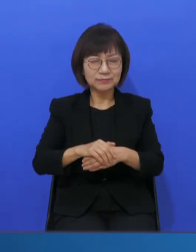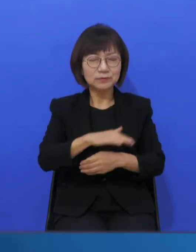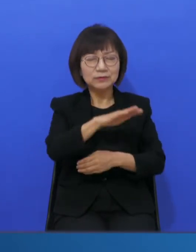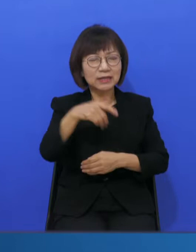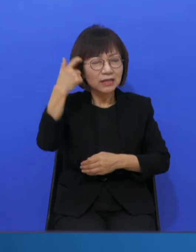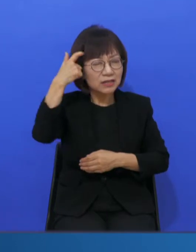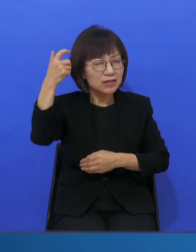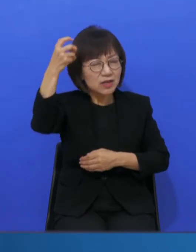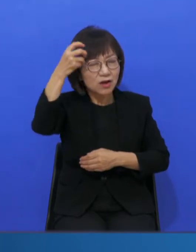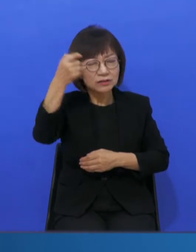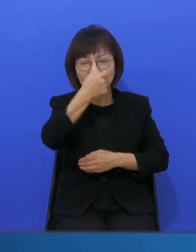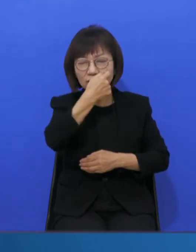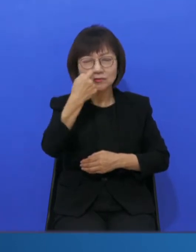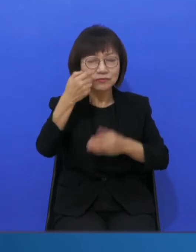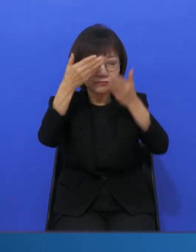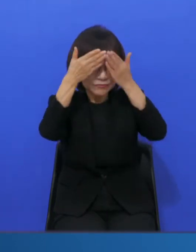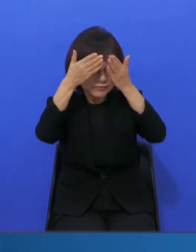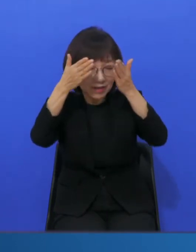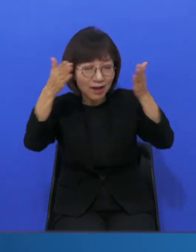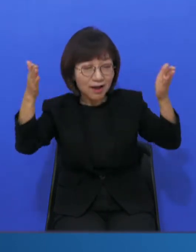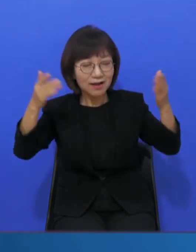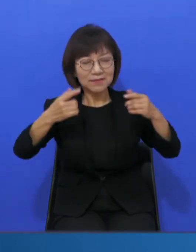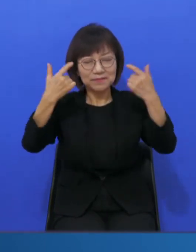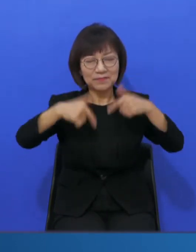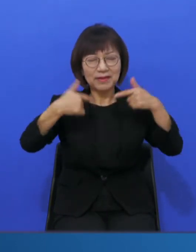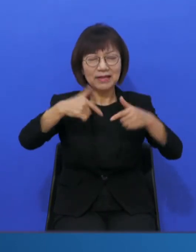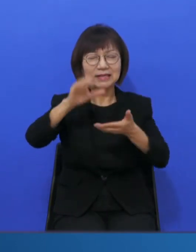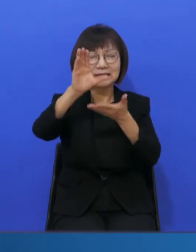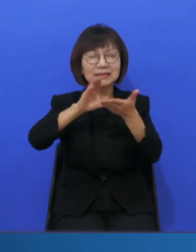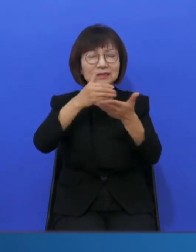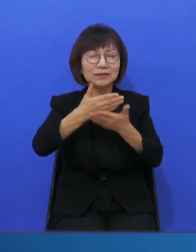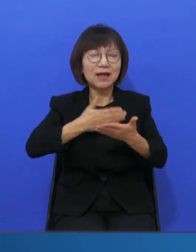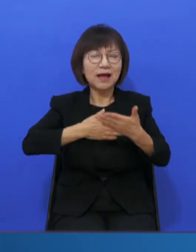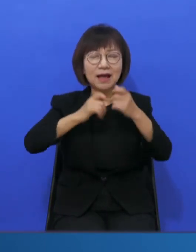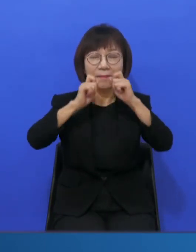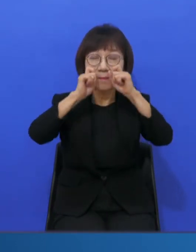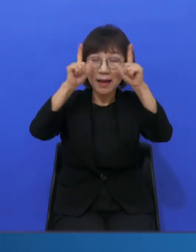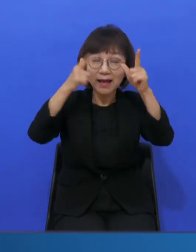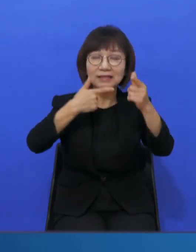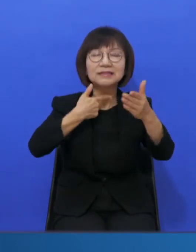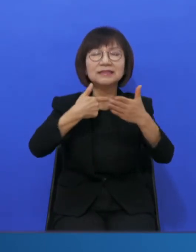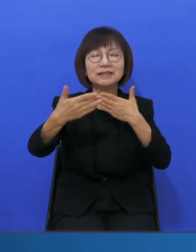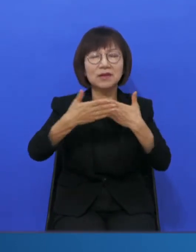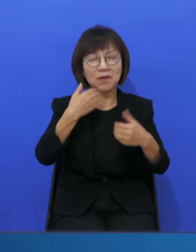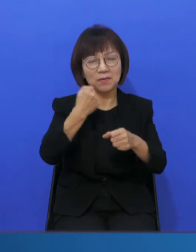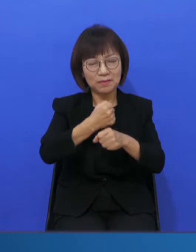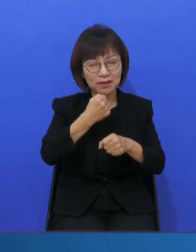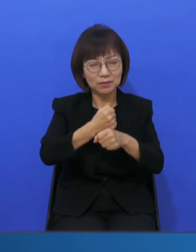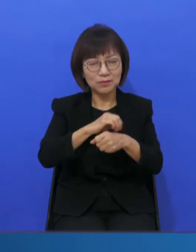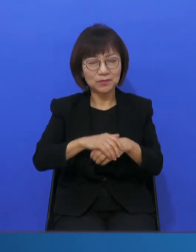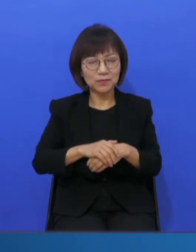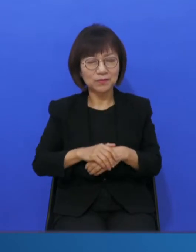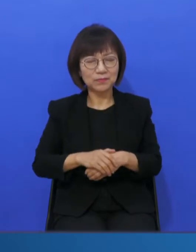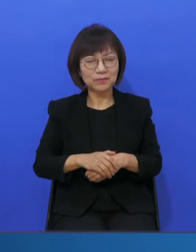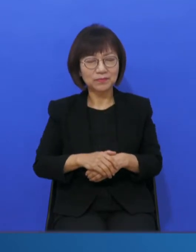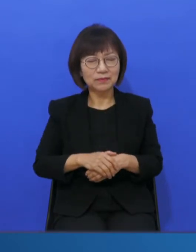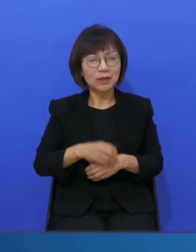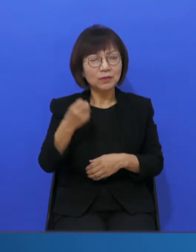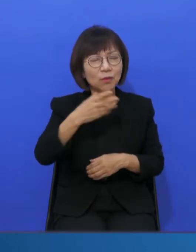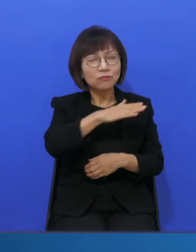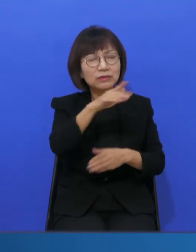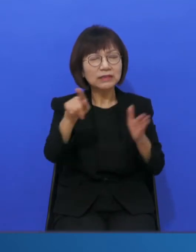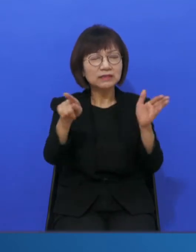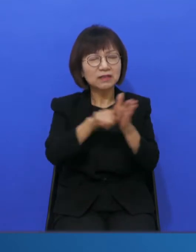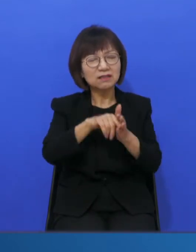여사 날마다 새롭게 그리스도를 체험케 하시고 하나님 우리의 신앙이 안일한 타성해졌지 말게